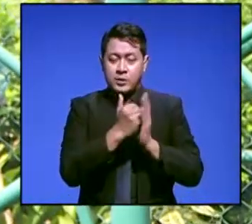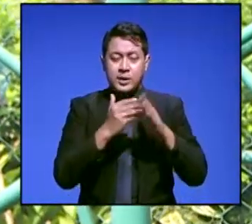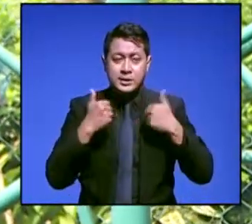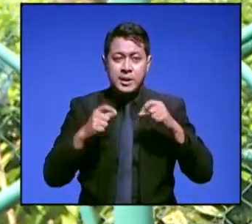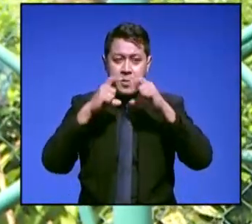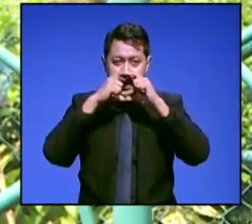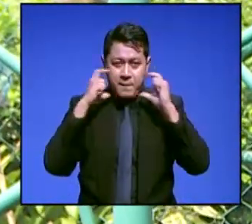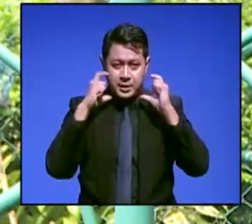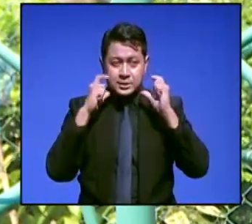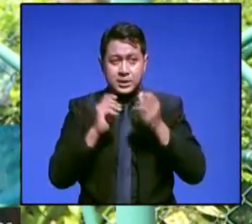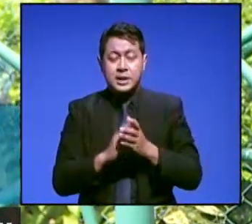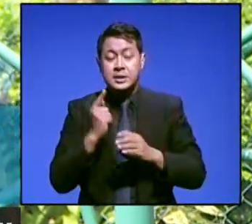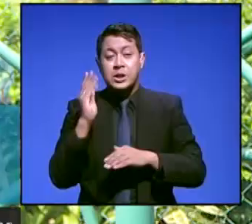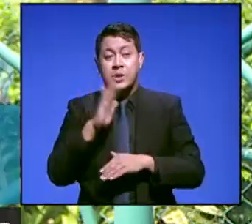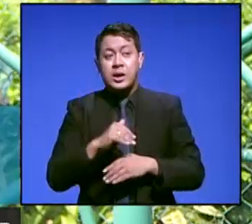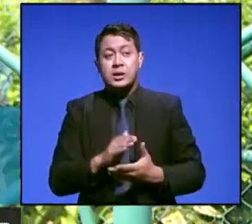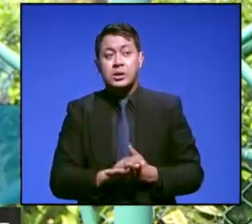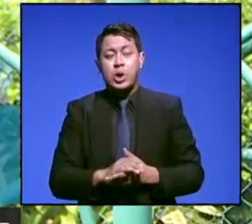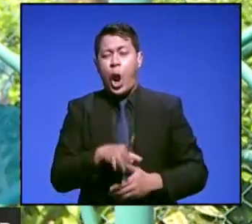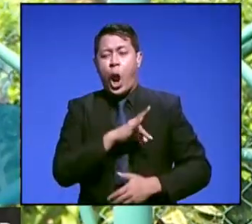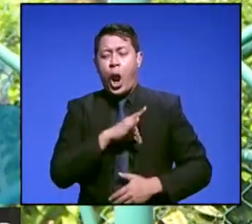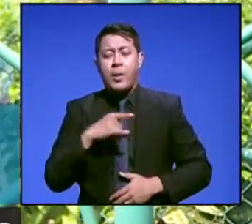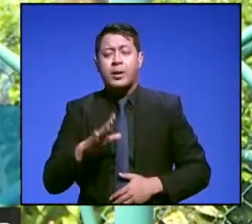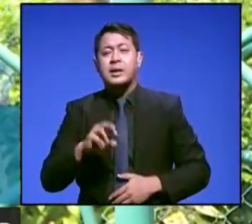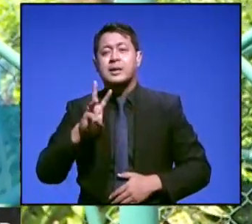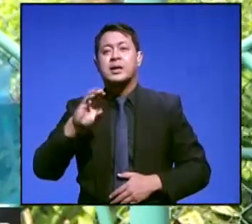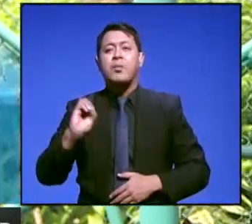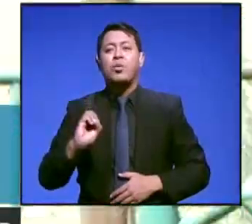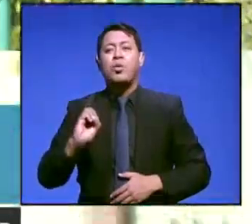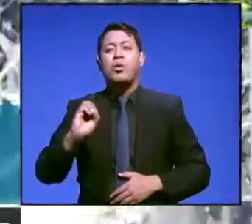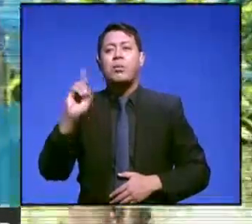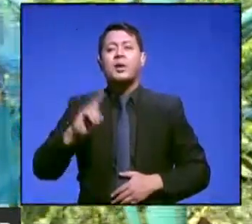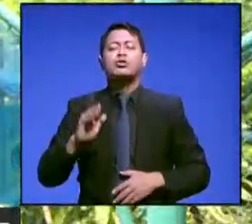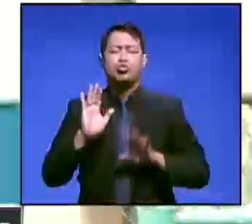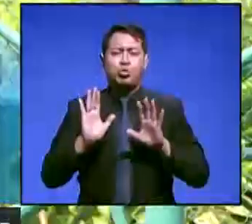menggunakan masker. Dan dalam sehari, olahraga tidak perlu lama-lama, cukup 30 menit saja.